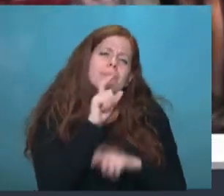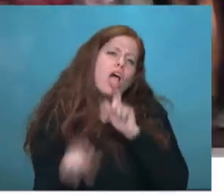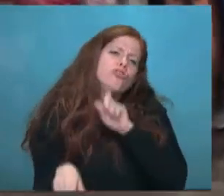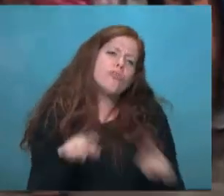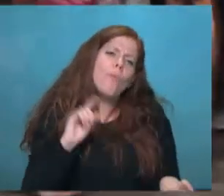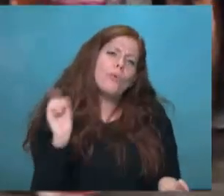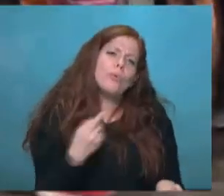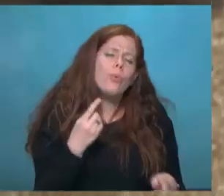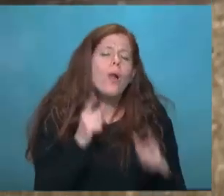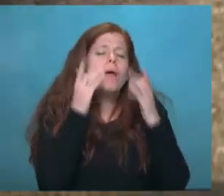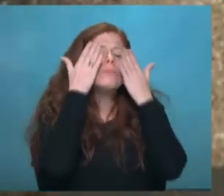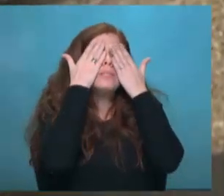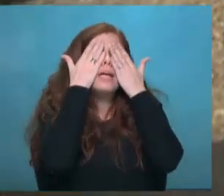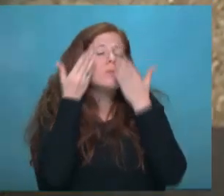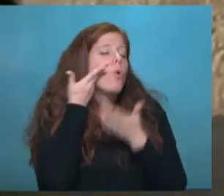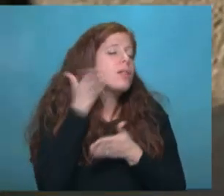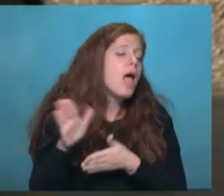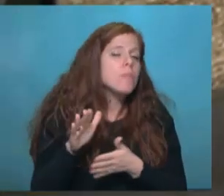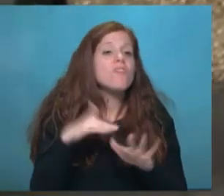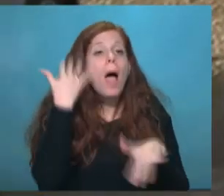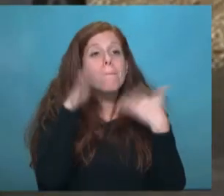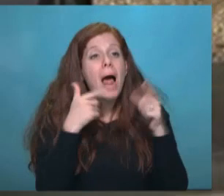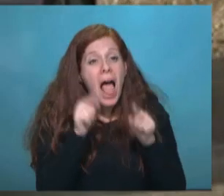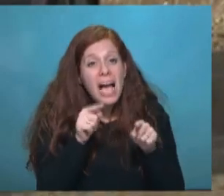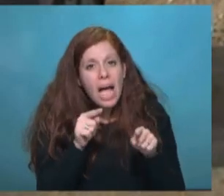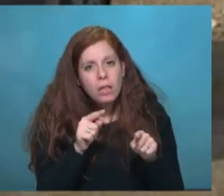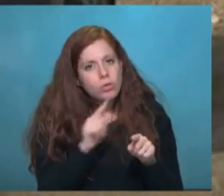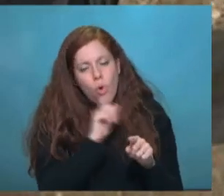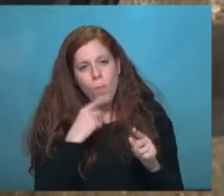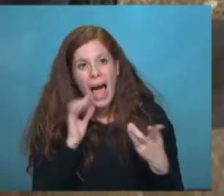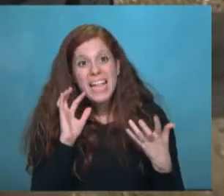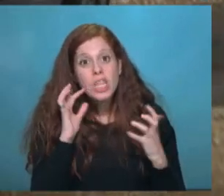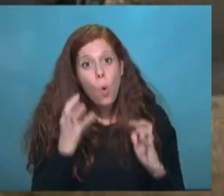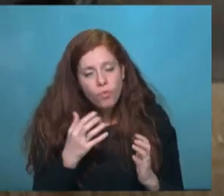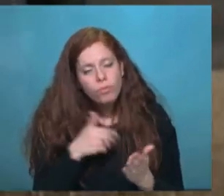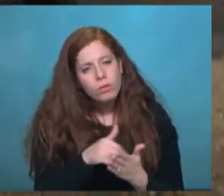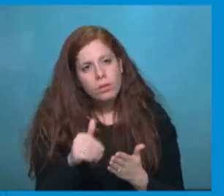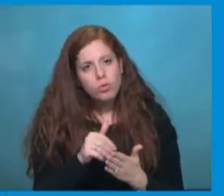יעצמו עיניים, והבלגן הזה, שלא לומר הטירוף, יימשך.